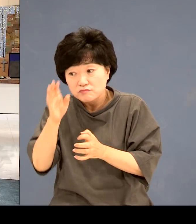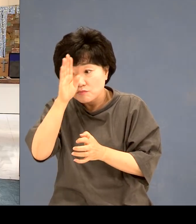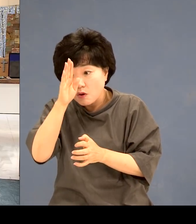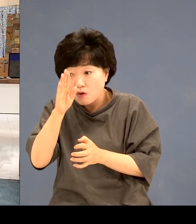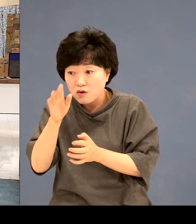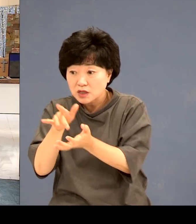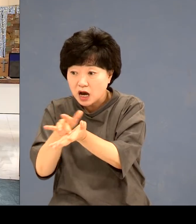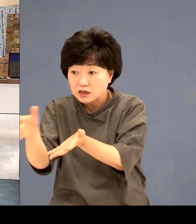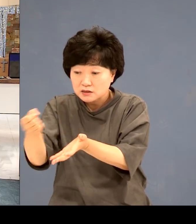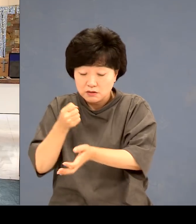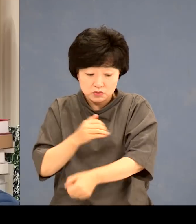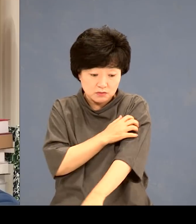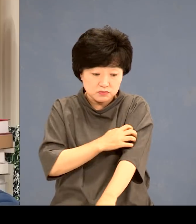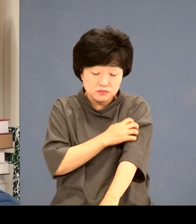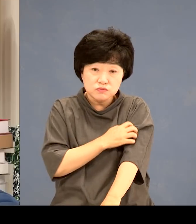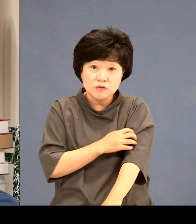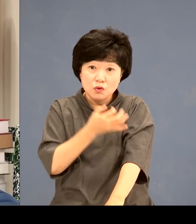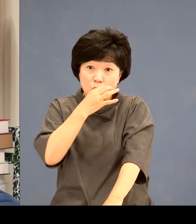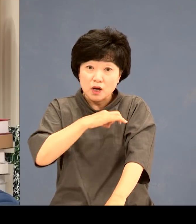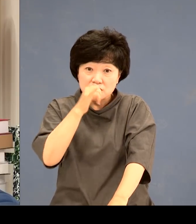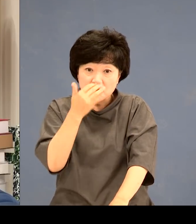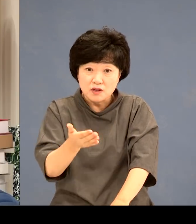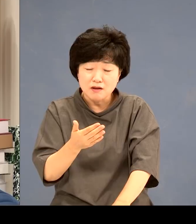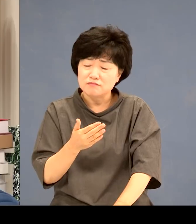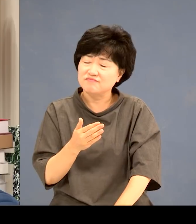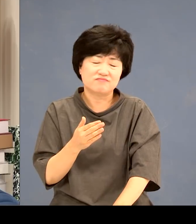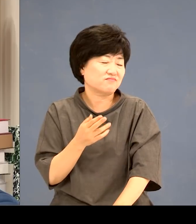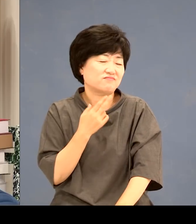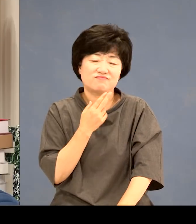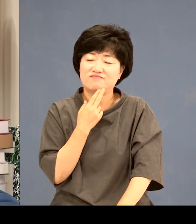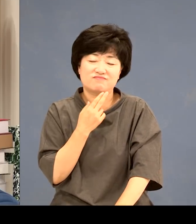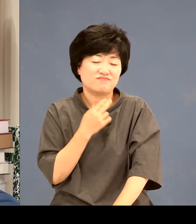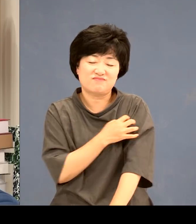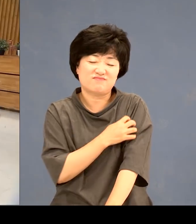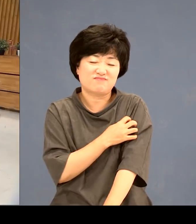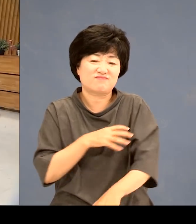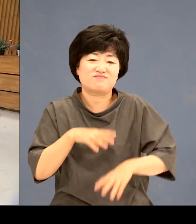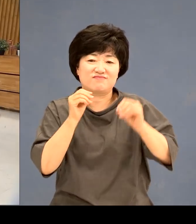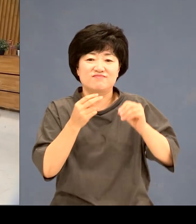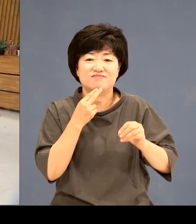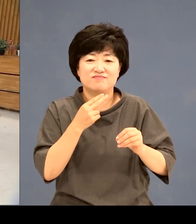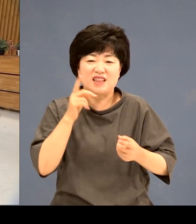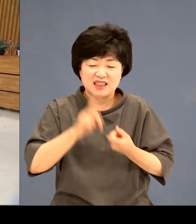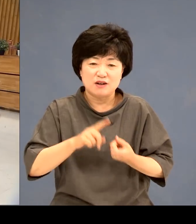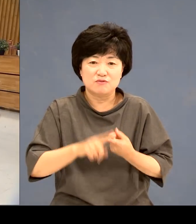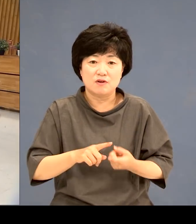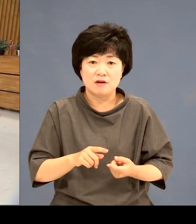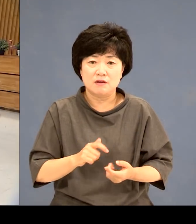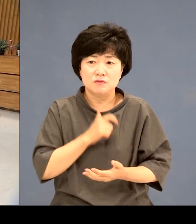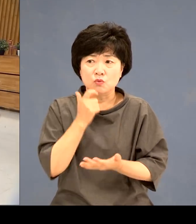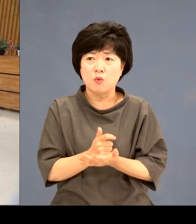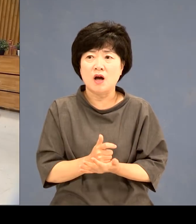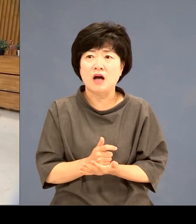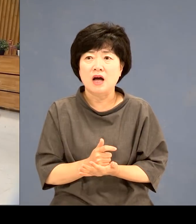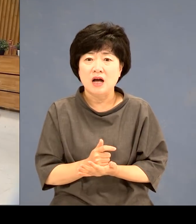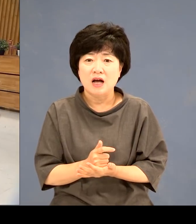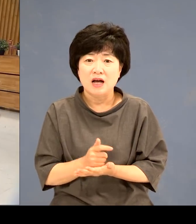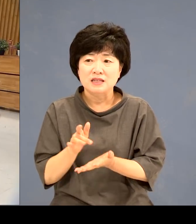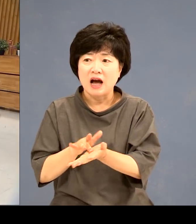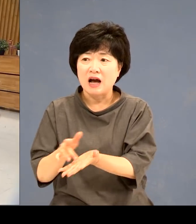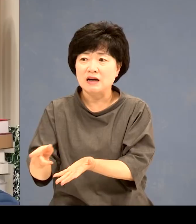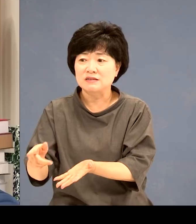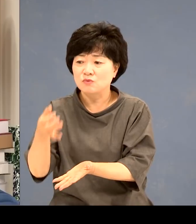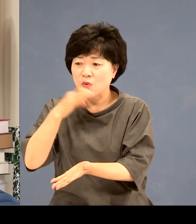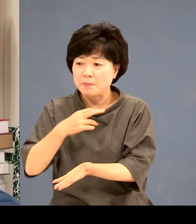실제로 뭔가 그 효과를 보시진 않으셨어요? 나오셨나요? 아니요. 안 나오셨고. 네네. 그러면 내가 속았구나 이렇게 생각